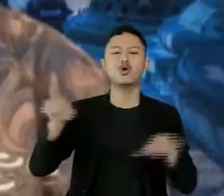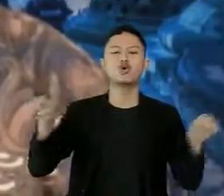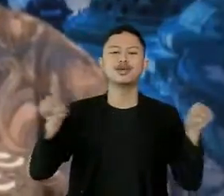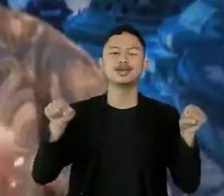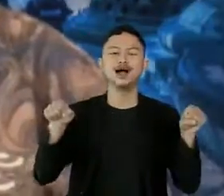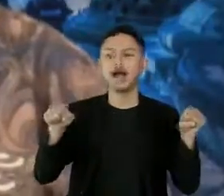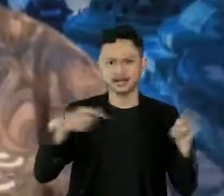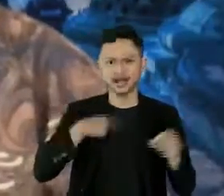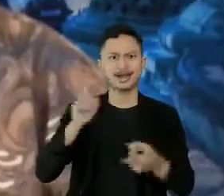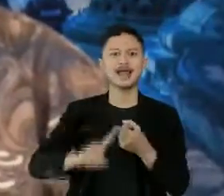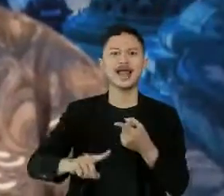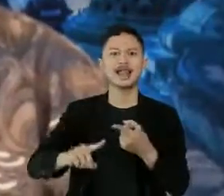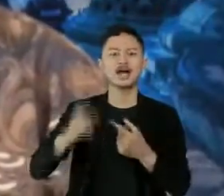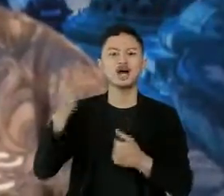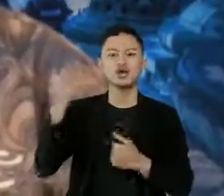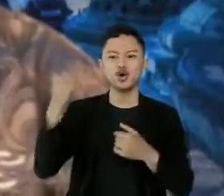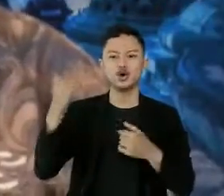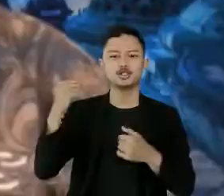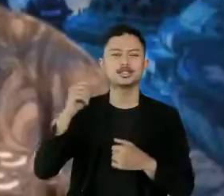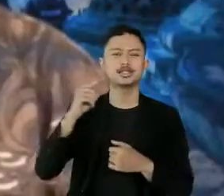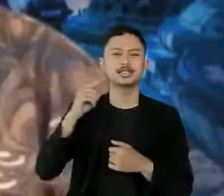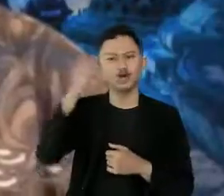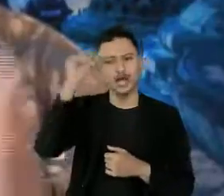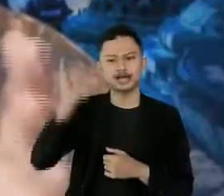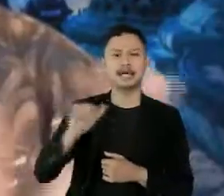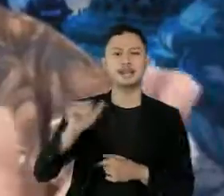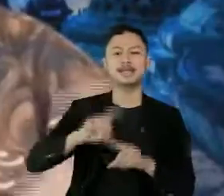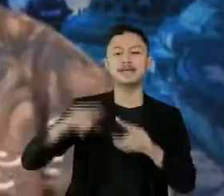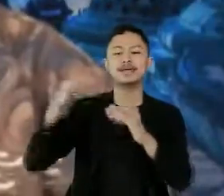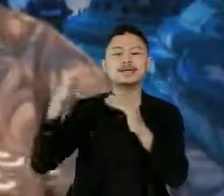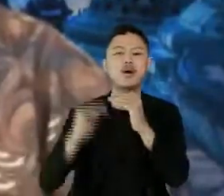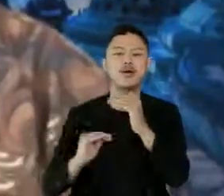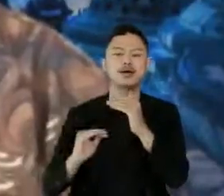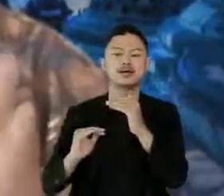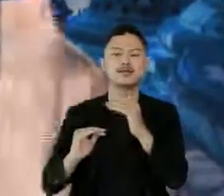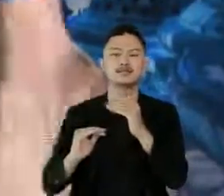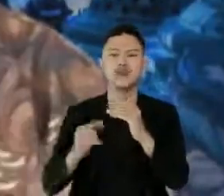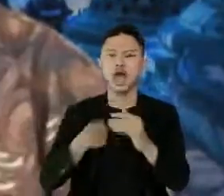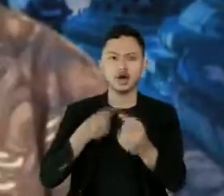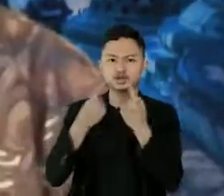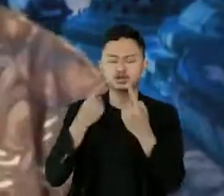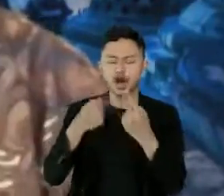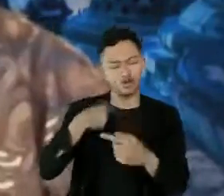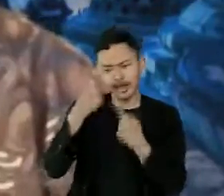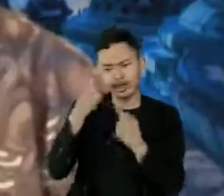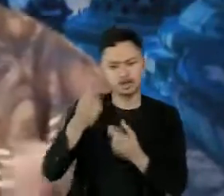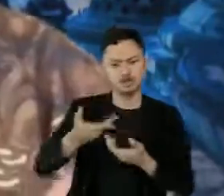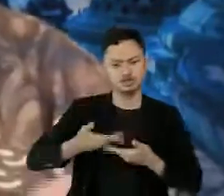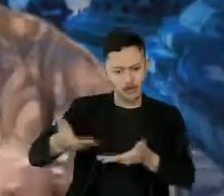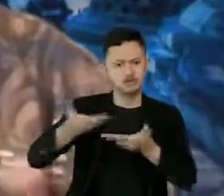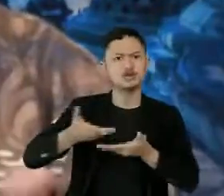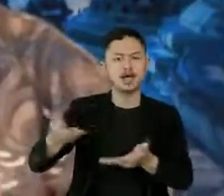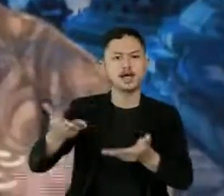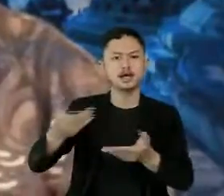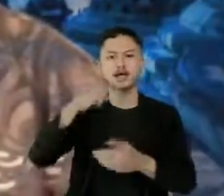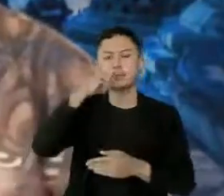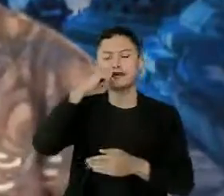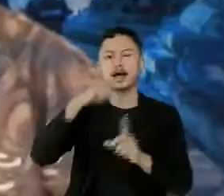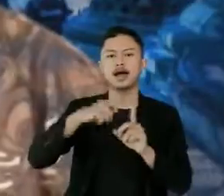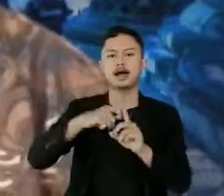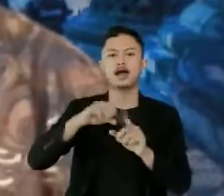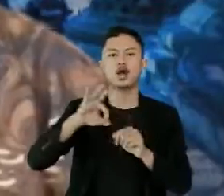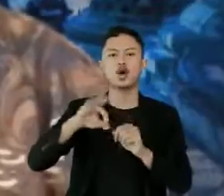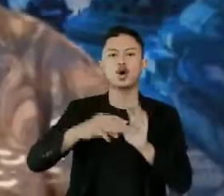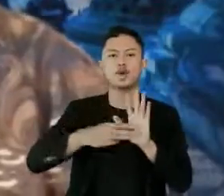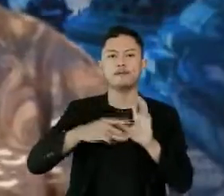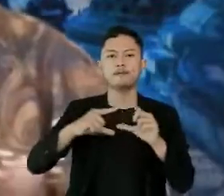Komang ini yang ini luar biasa Mas Komang. Dari awal dia udah bilang, pokoknya saya nggak bicara paten-paten, ini saya serahkan kepada negara. Jadi alhamdulillah sekarang udah jalan.